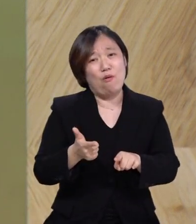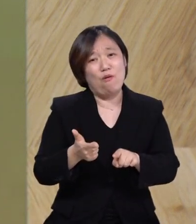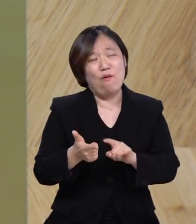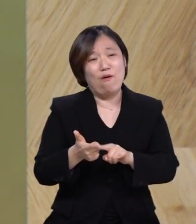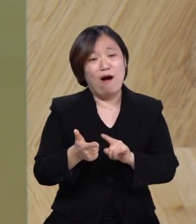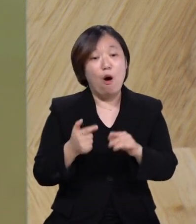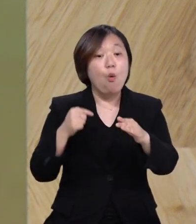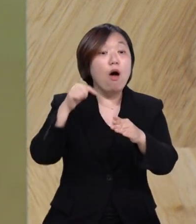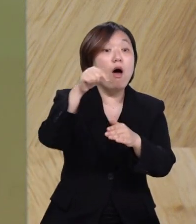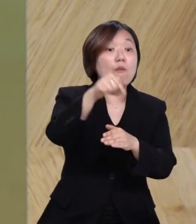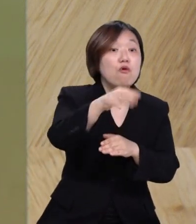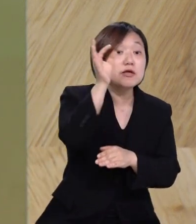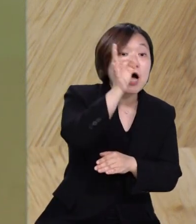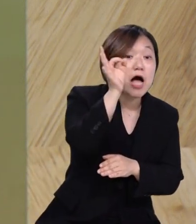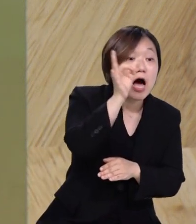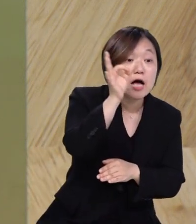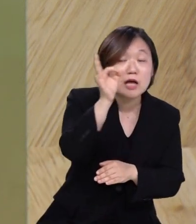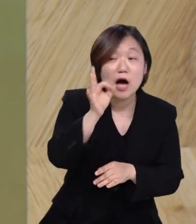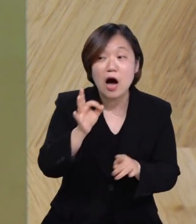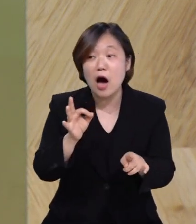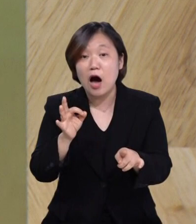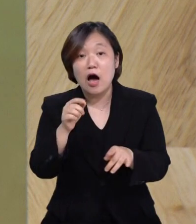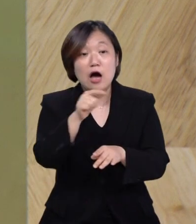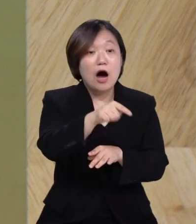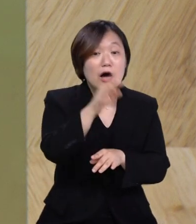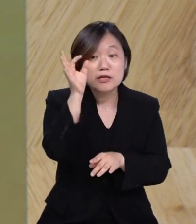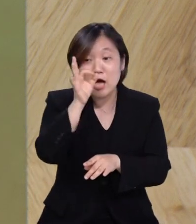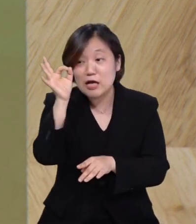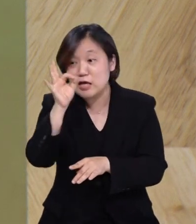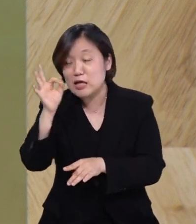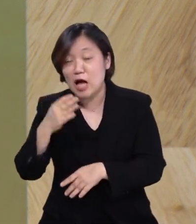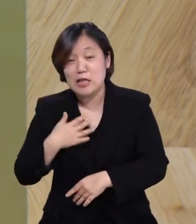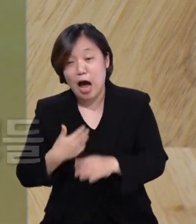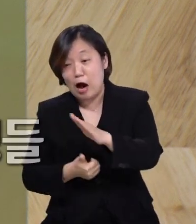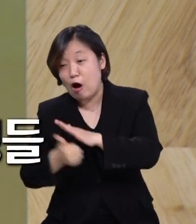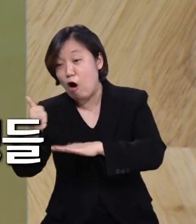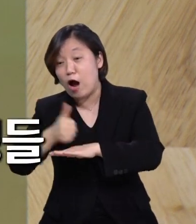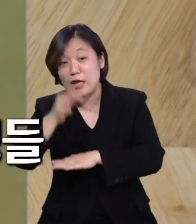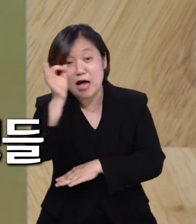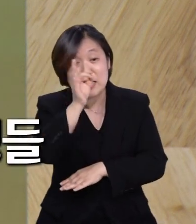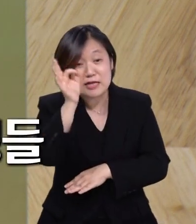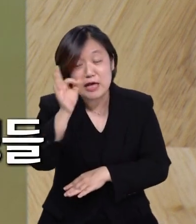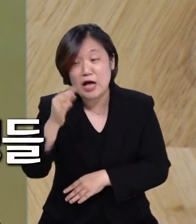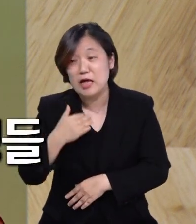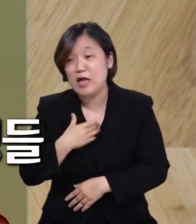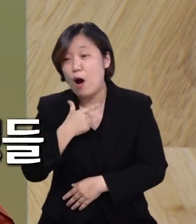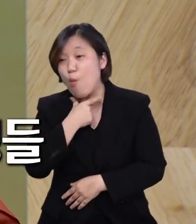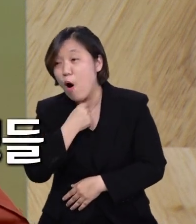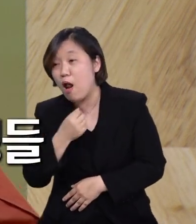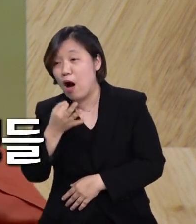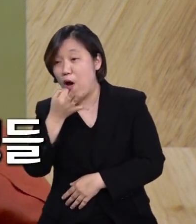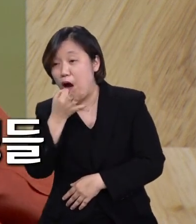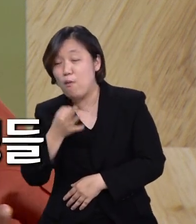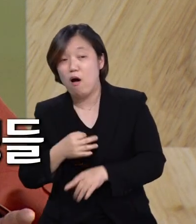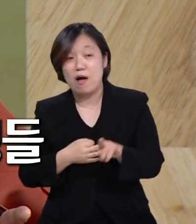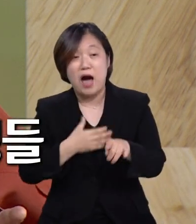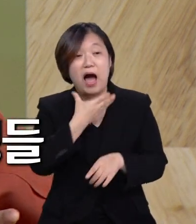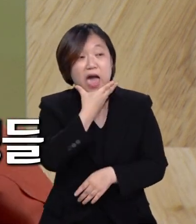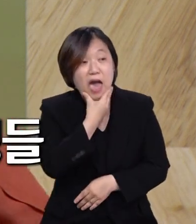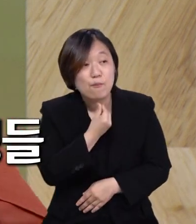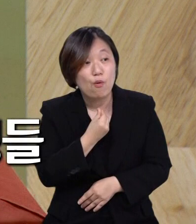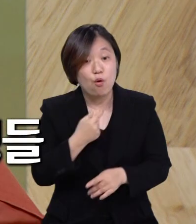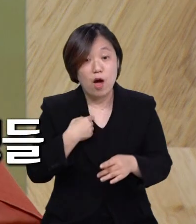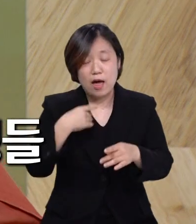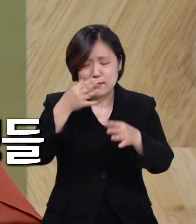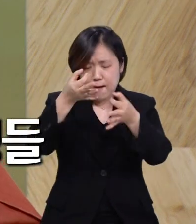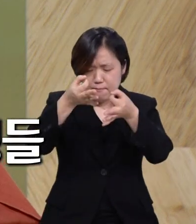자꾸 자기가 원하는 것들을 성취하고 자기가 원하는 어떤 행복을